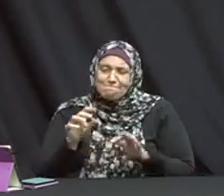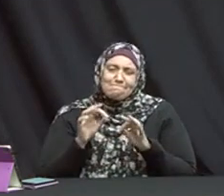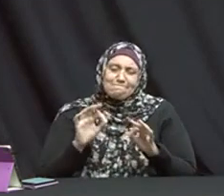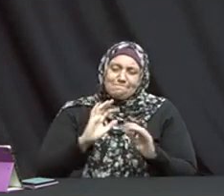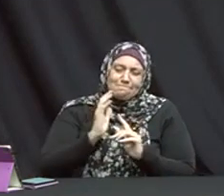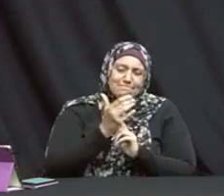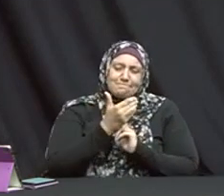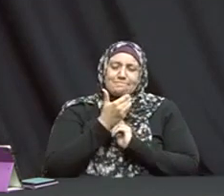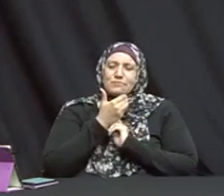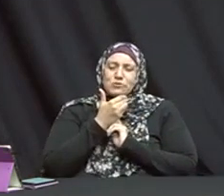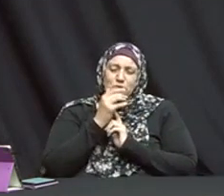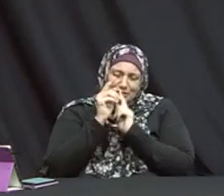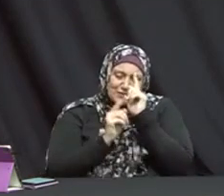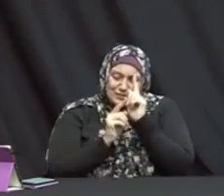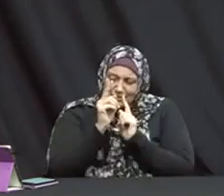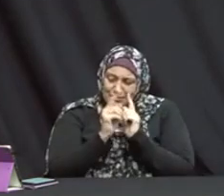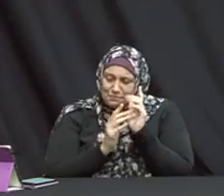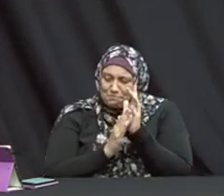لقد